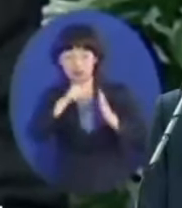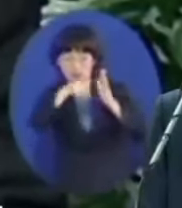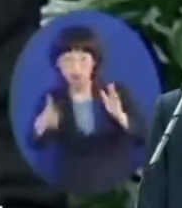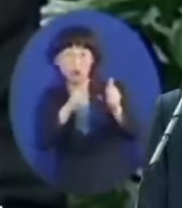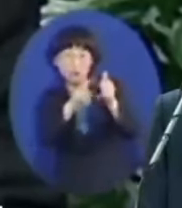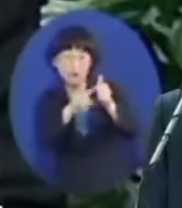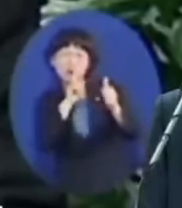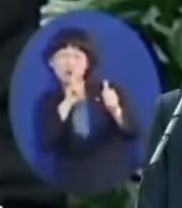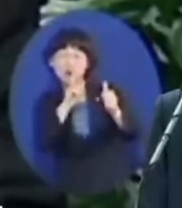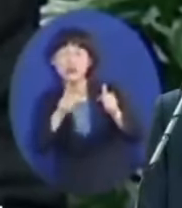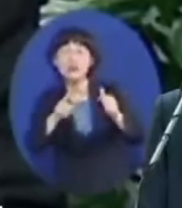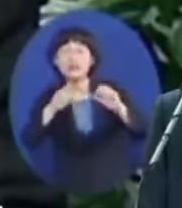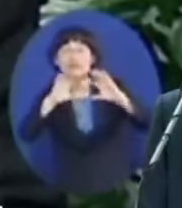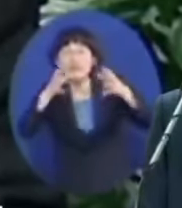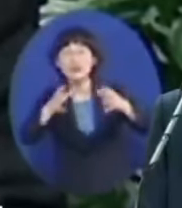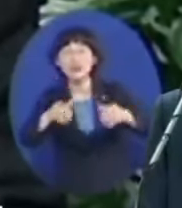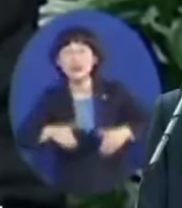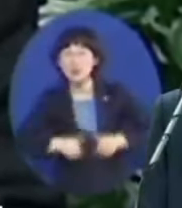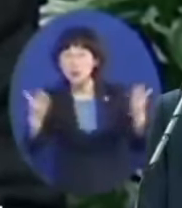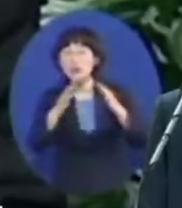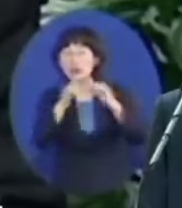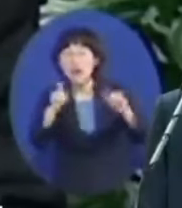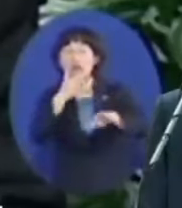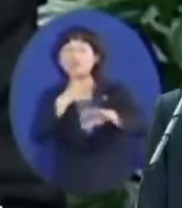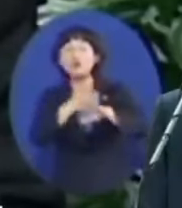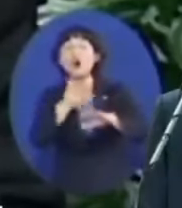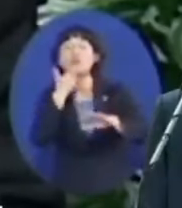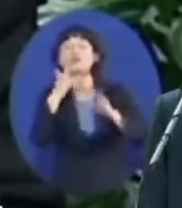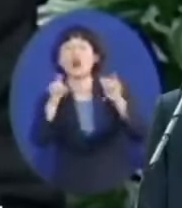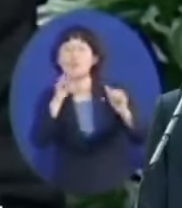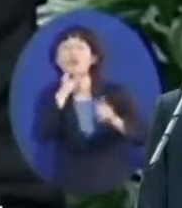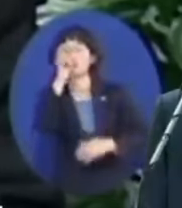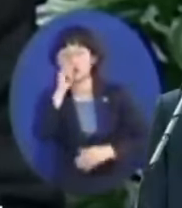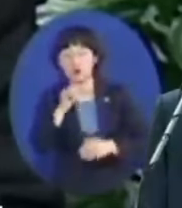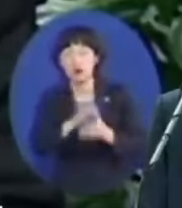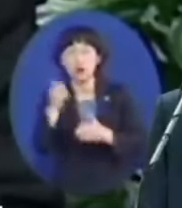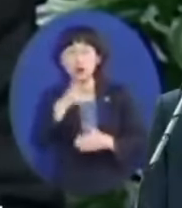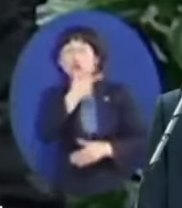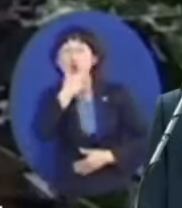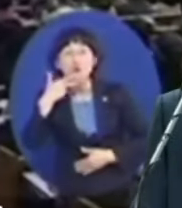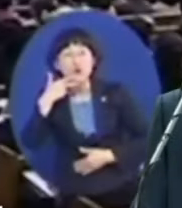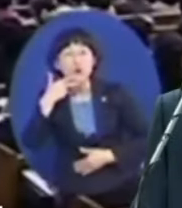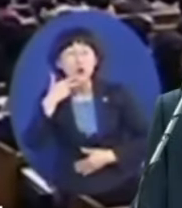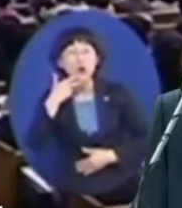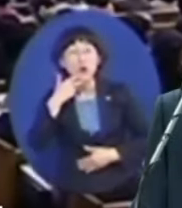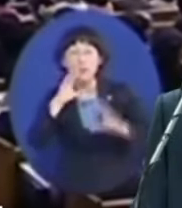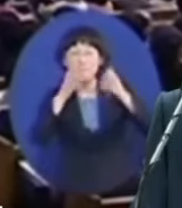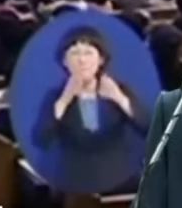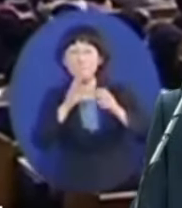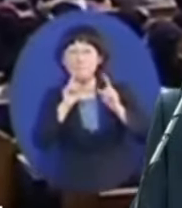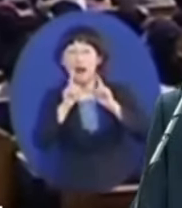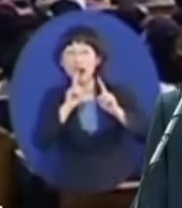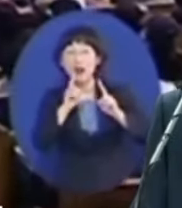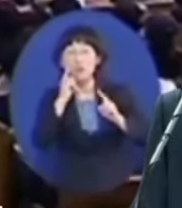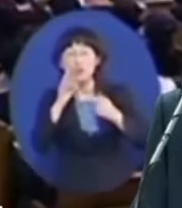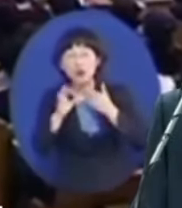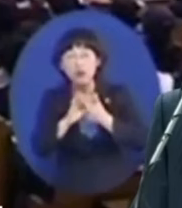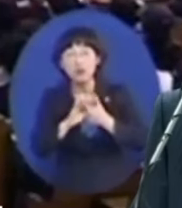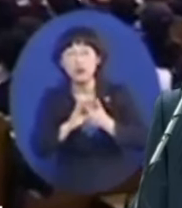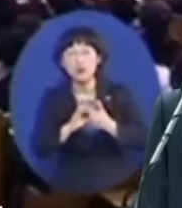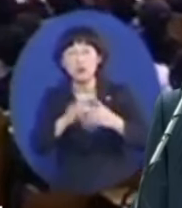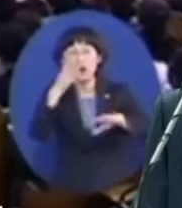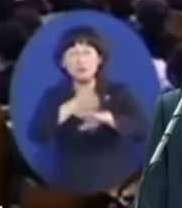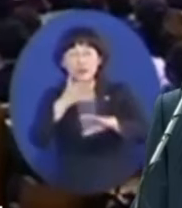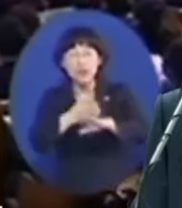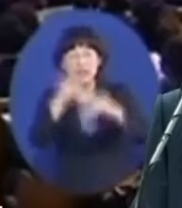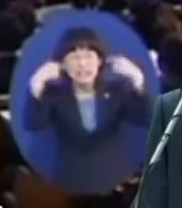모르는 인간이라고 말했었습니다. 영국 격언에 지옥이란 감사할 줄 모르는 사람들이 가득 찬 곳이고 천국이란 감사할 줄